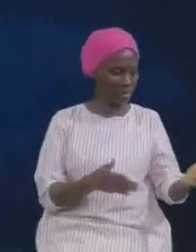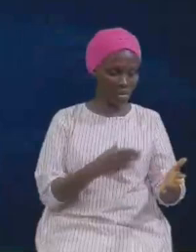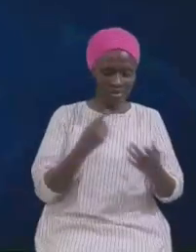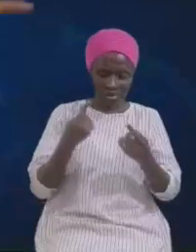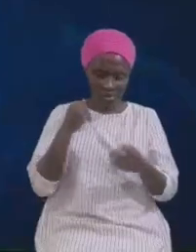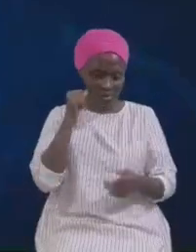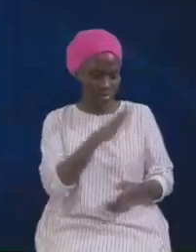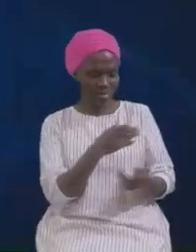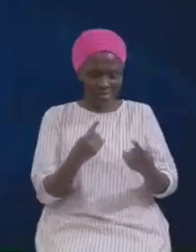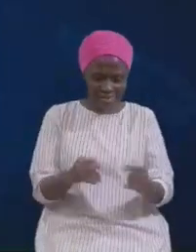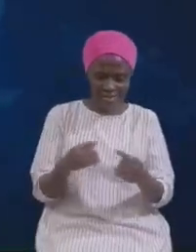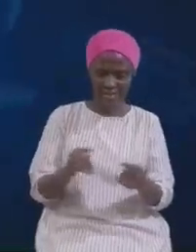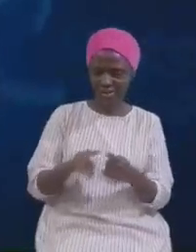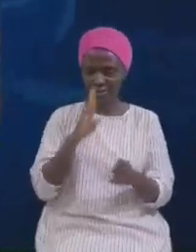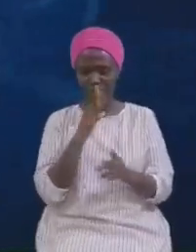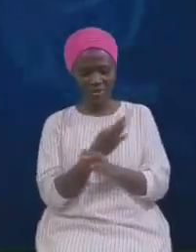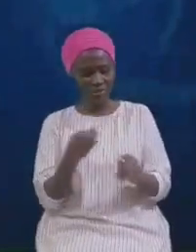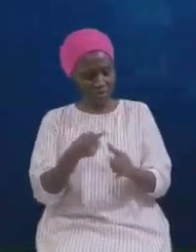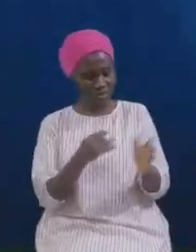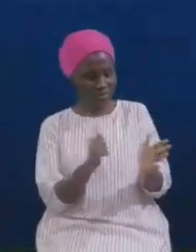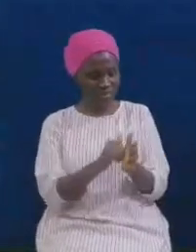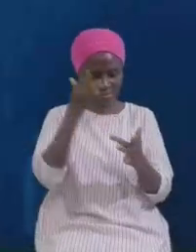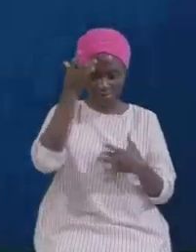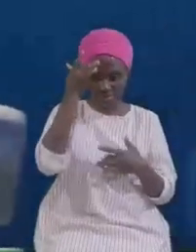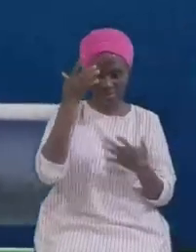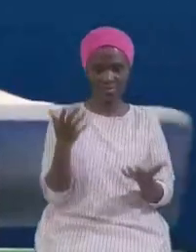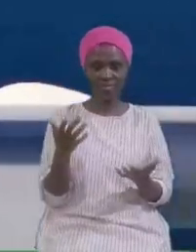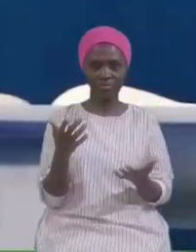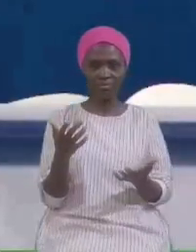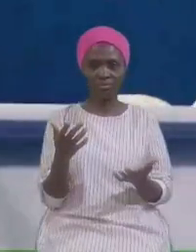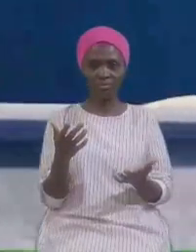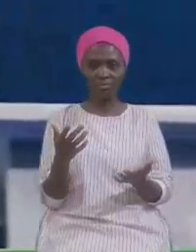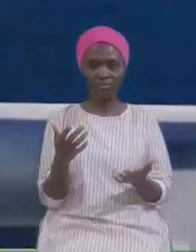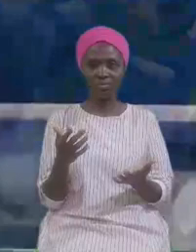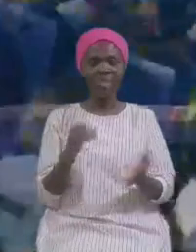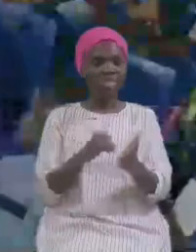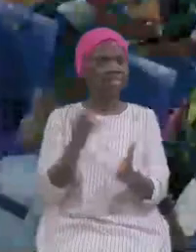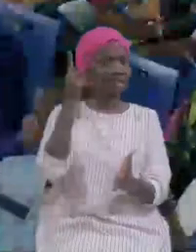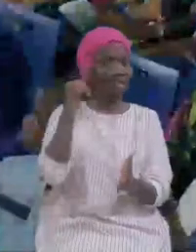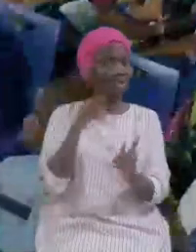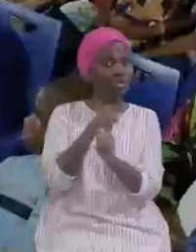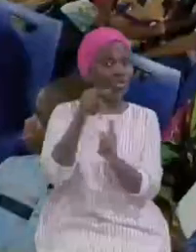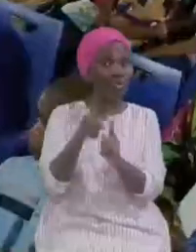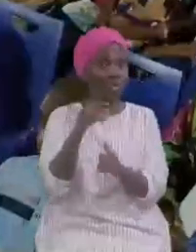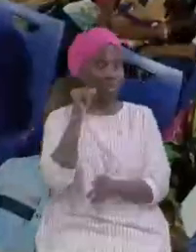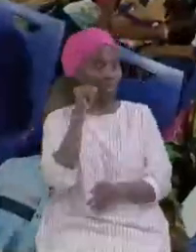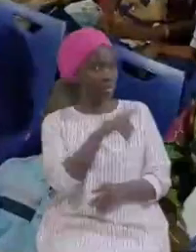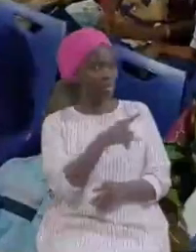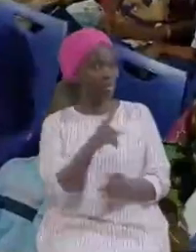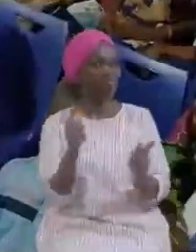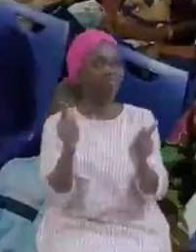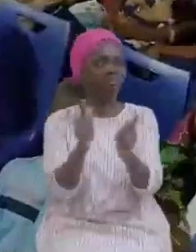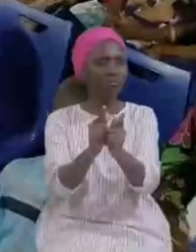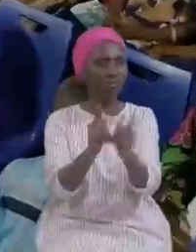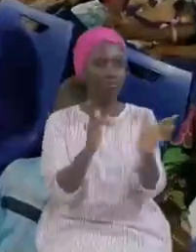Et elle a essayé de se libérer de cette maladie. Une fois encore, C'est quand elle a rencontré